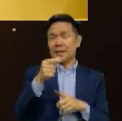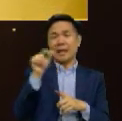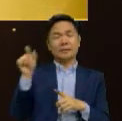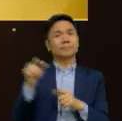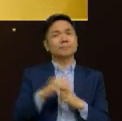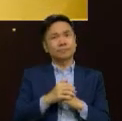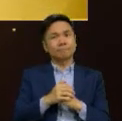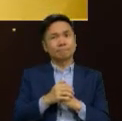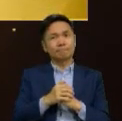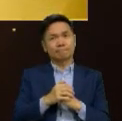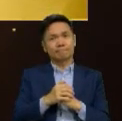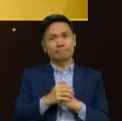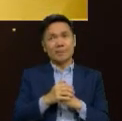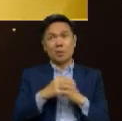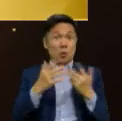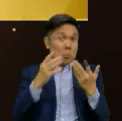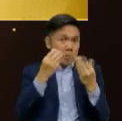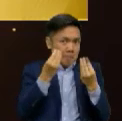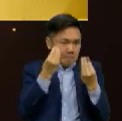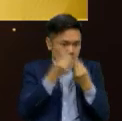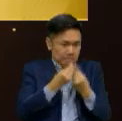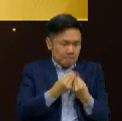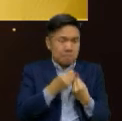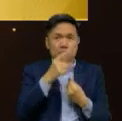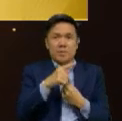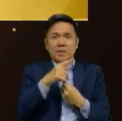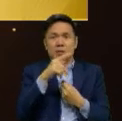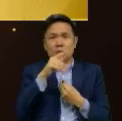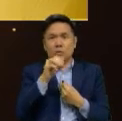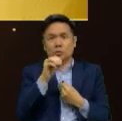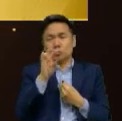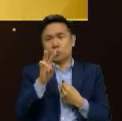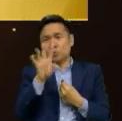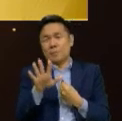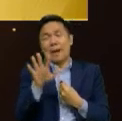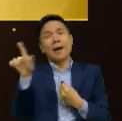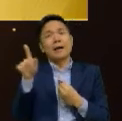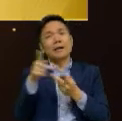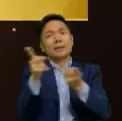sains sebagai Datuk bagi proses penjualan Undip 075